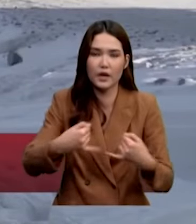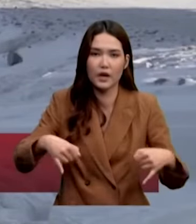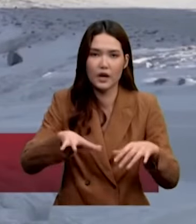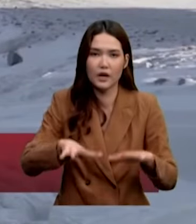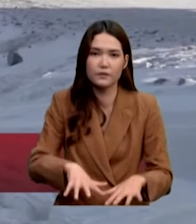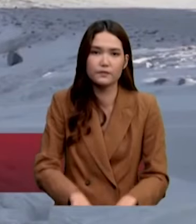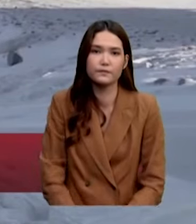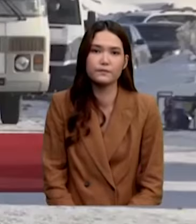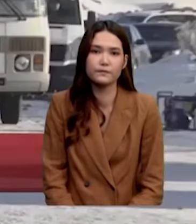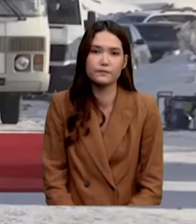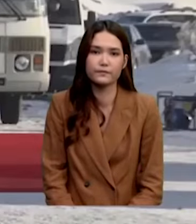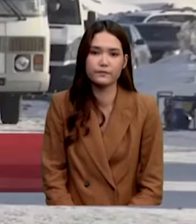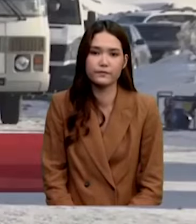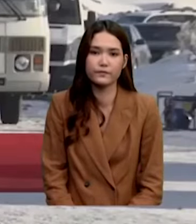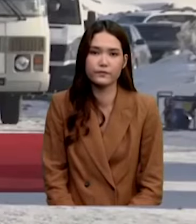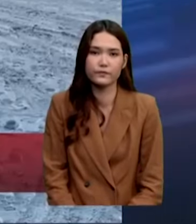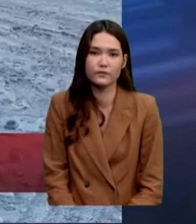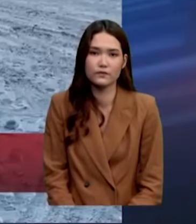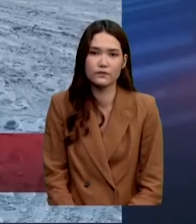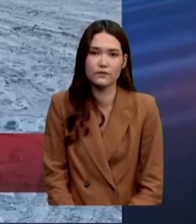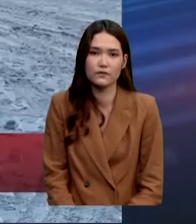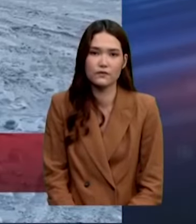краев обвала.